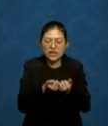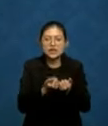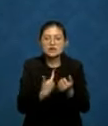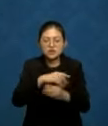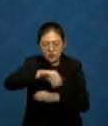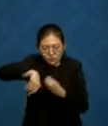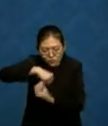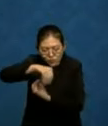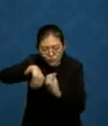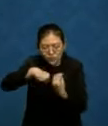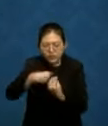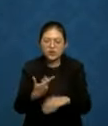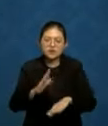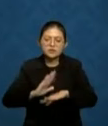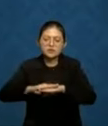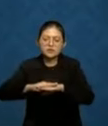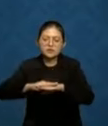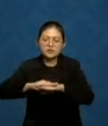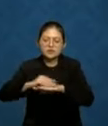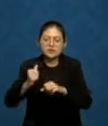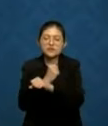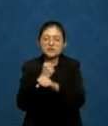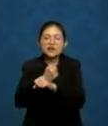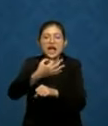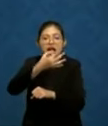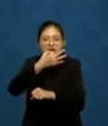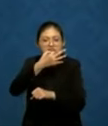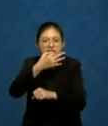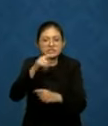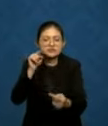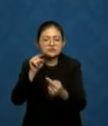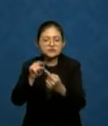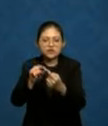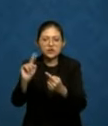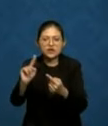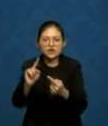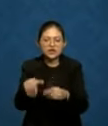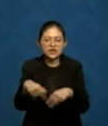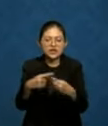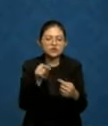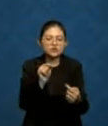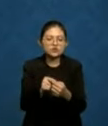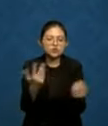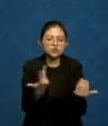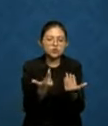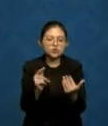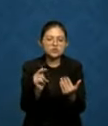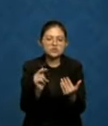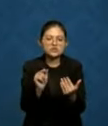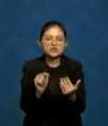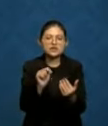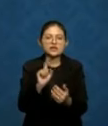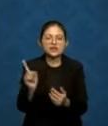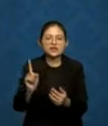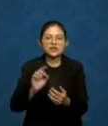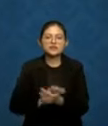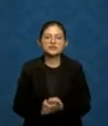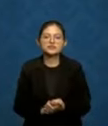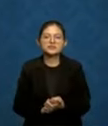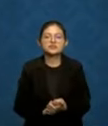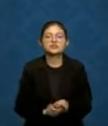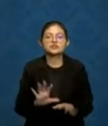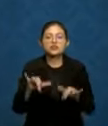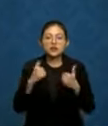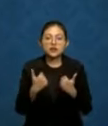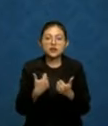เพื่อนำไปพัฒนาฝีมือแรงงานให้กับให้แก่ผู้ให้แก่ลูกจ้างอย่างไรได้บ้างนอกจากนี้ค่ะ